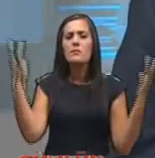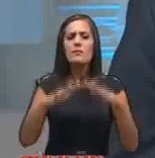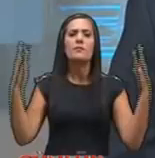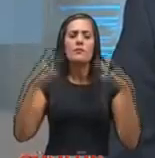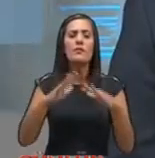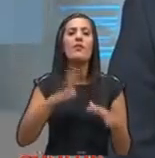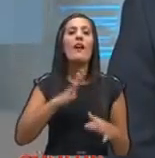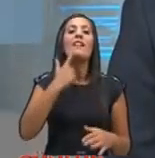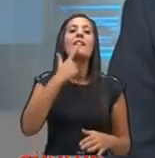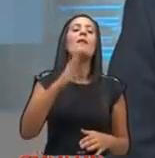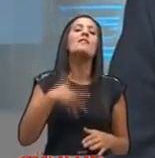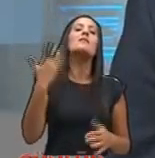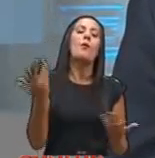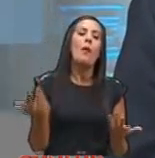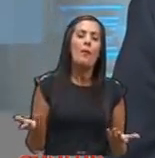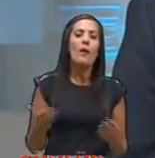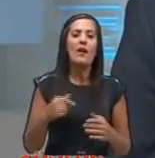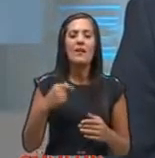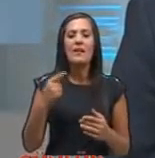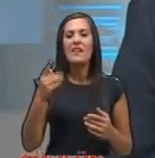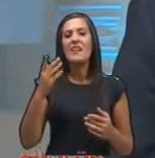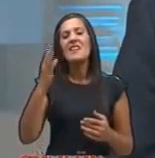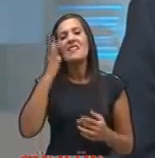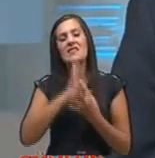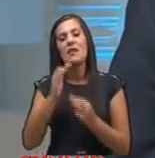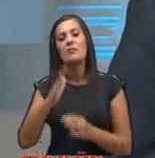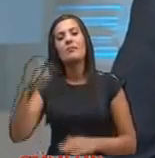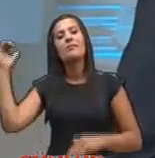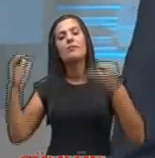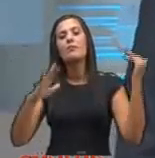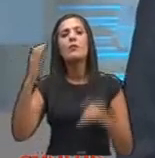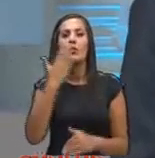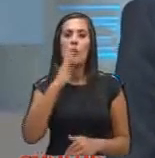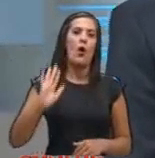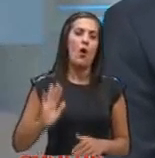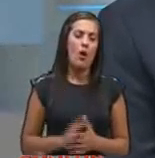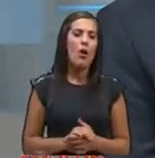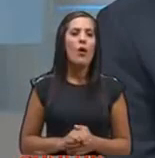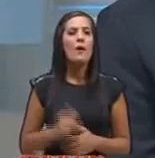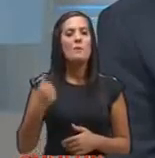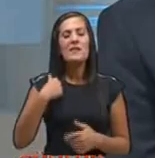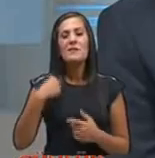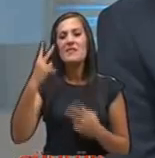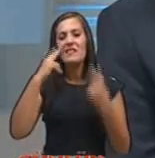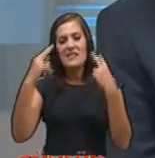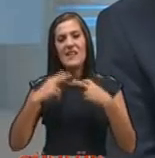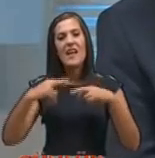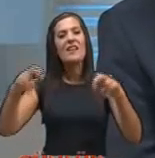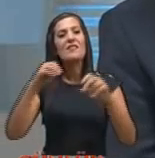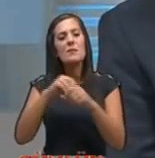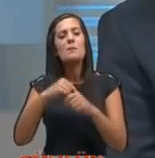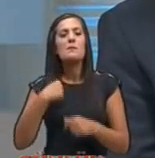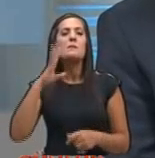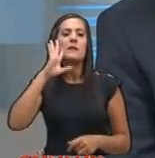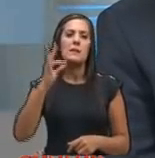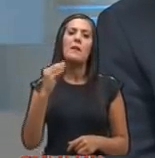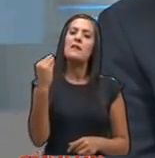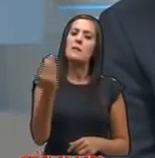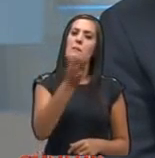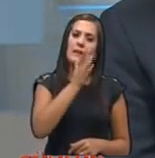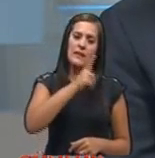demek istemiyorum ama ilgisizlik yok, en azından de yok. Yani bizim seyircimiz bizim kıymetimizi bilir.